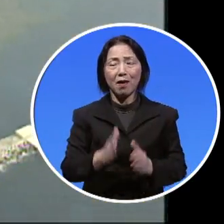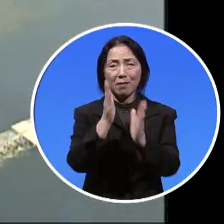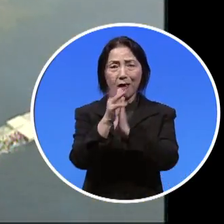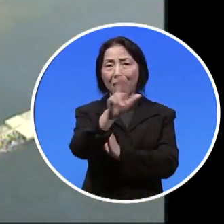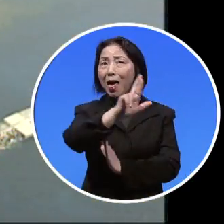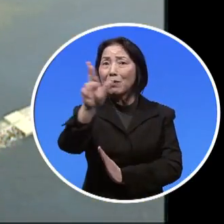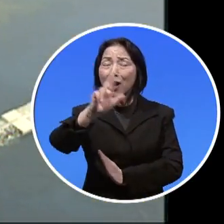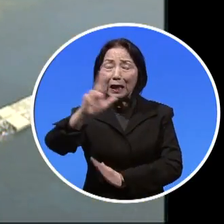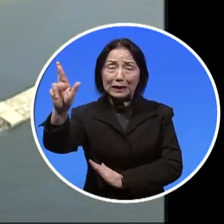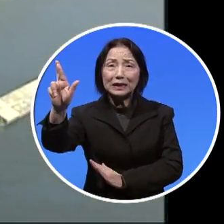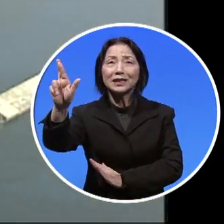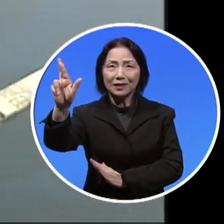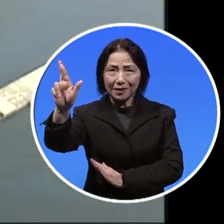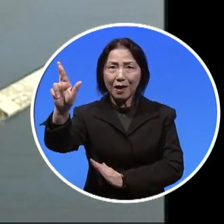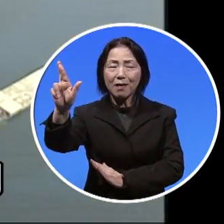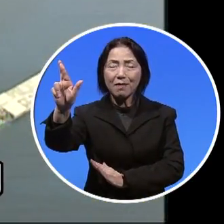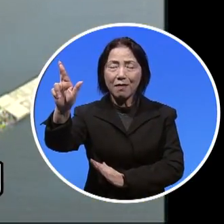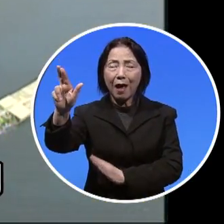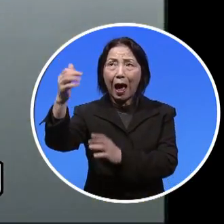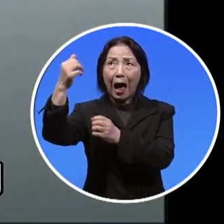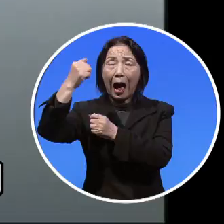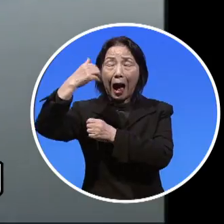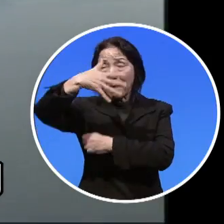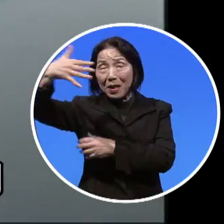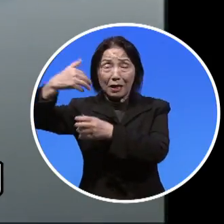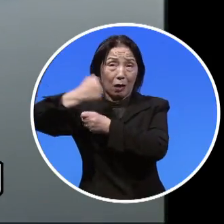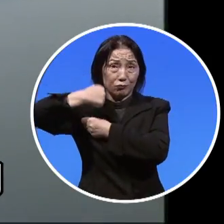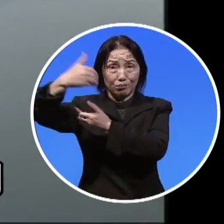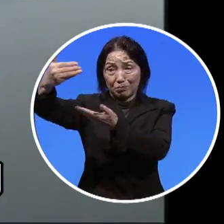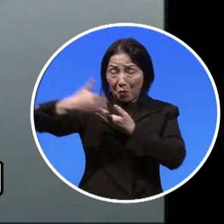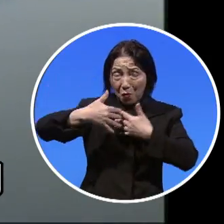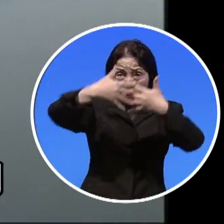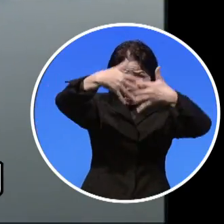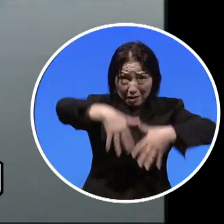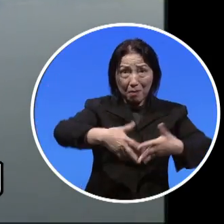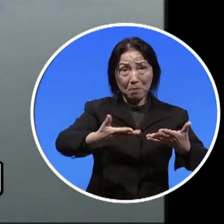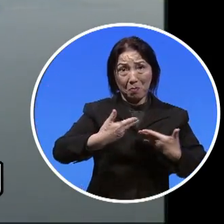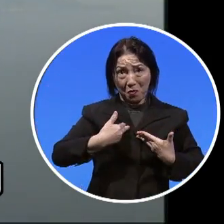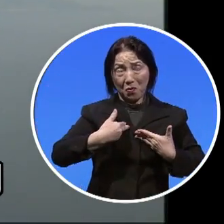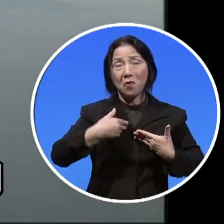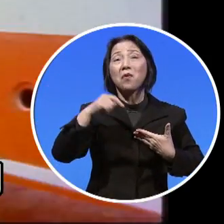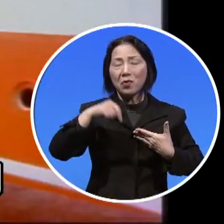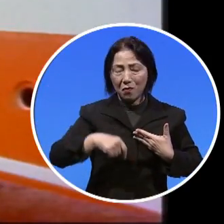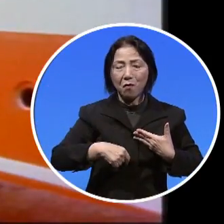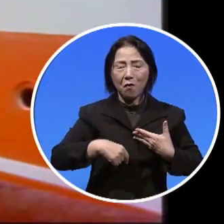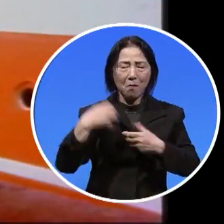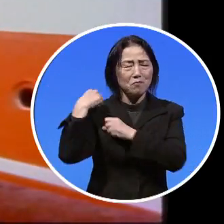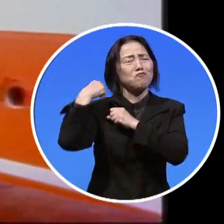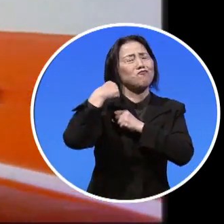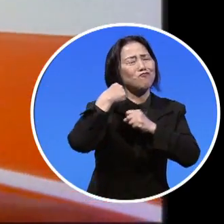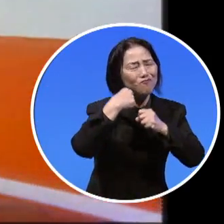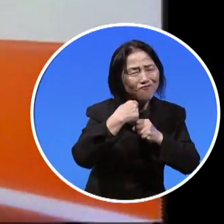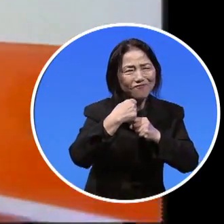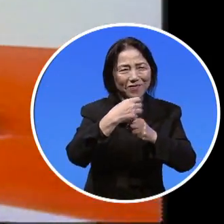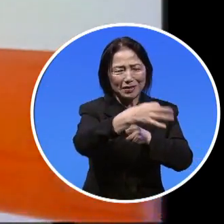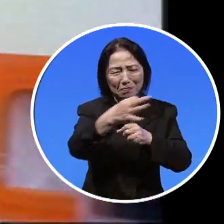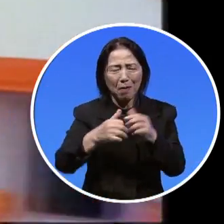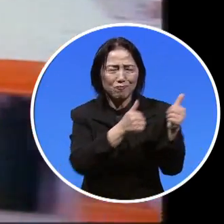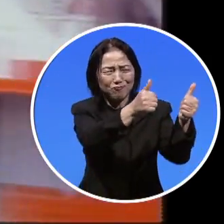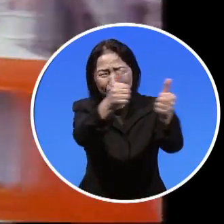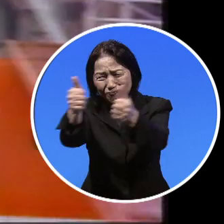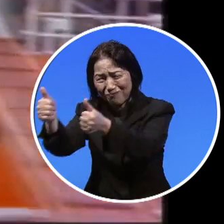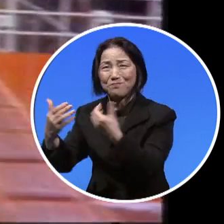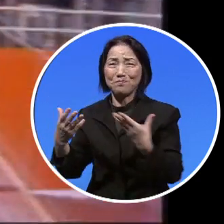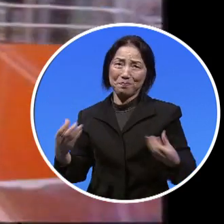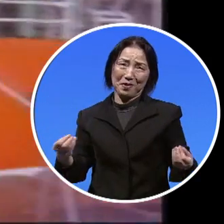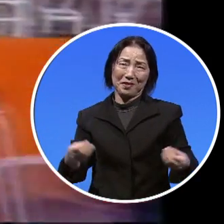犬のライブラリーで米軍の払い下げのなとこでそれを担いで勝マジ